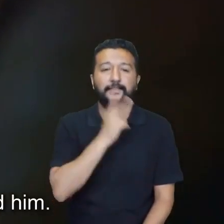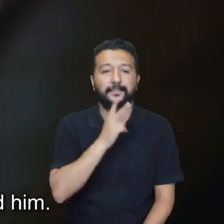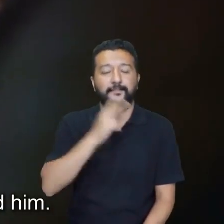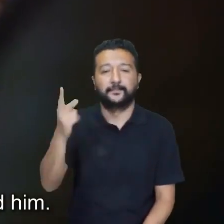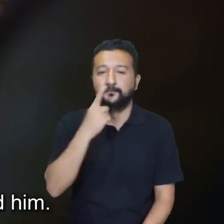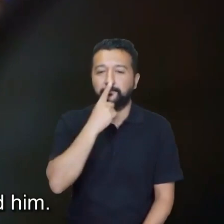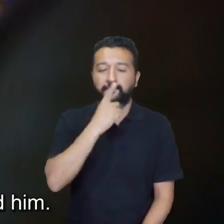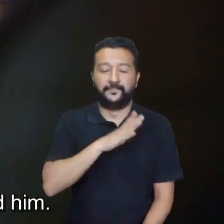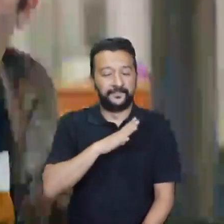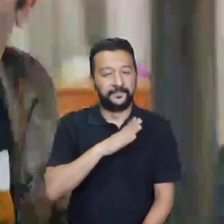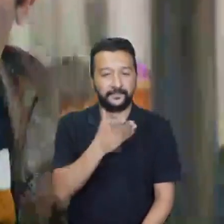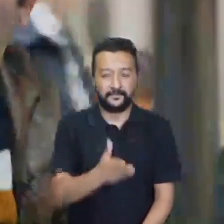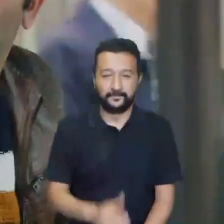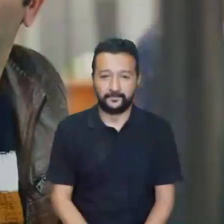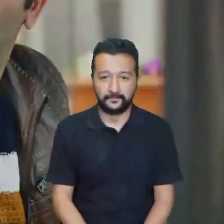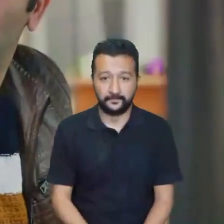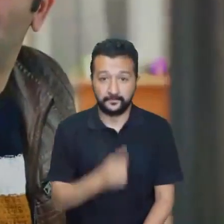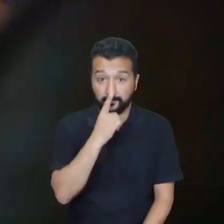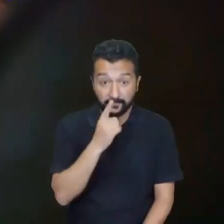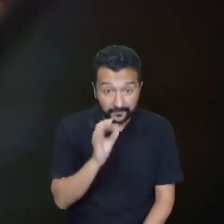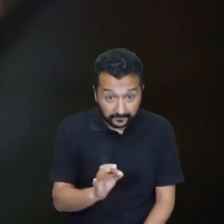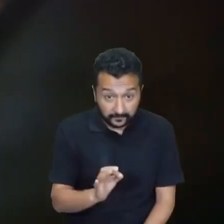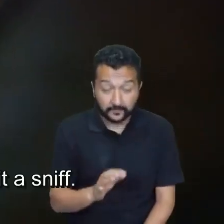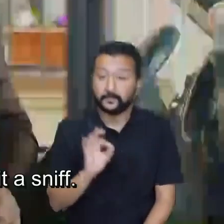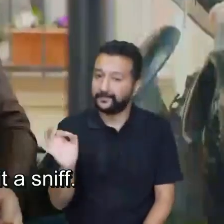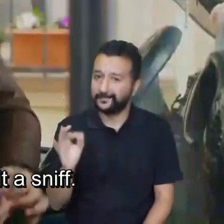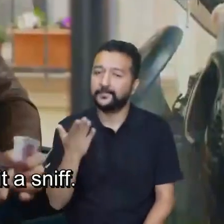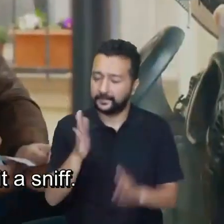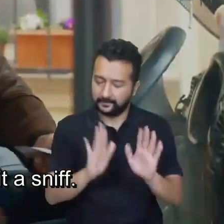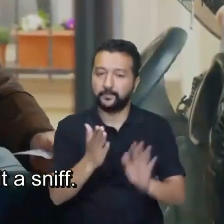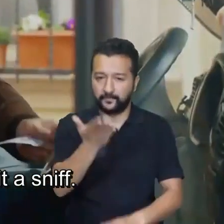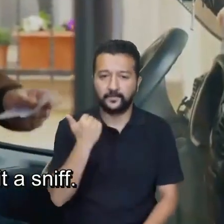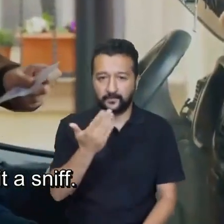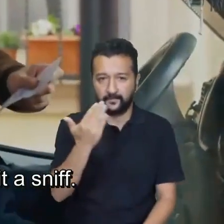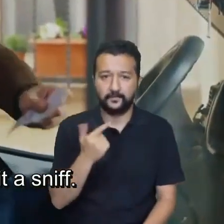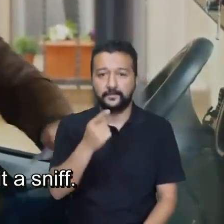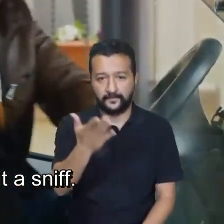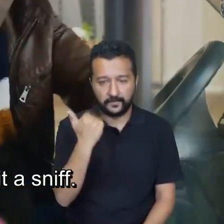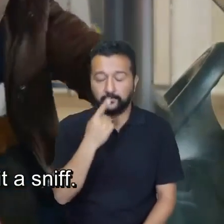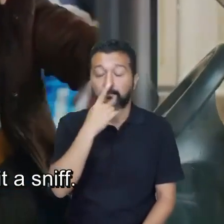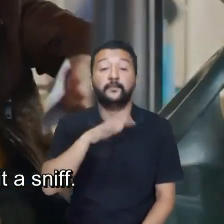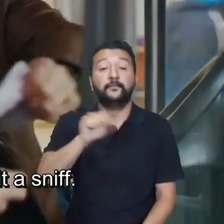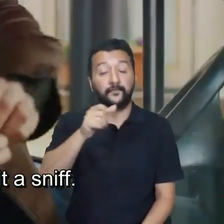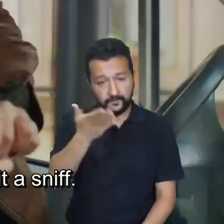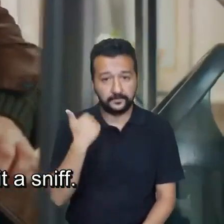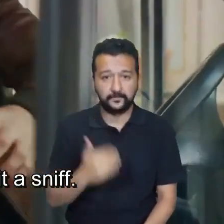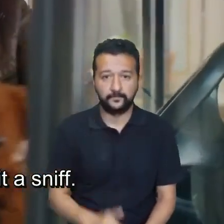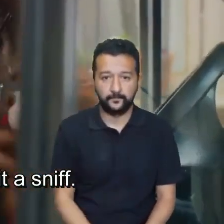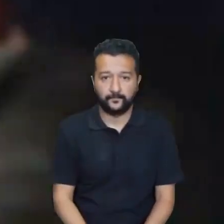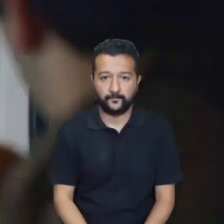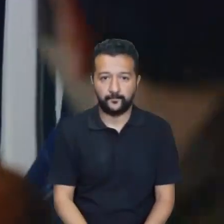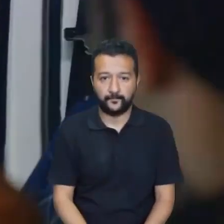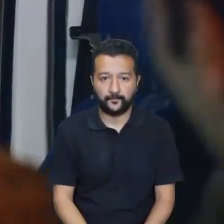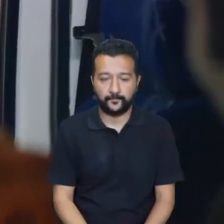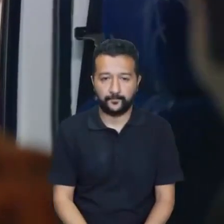Teyzemin kokusu silmiş üstüne. Ah koku mu? Hı. Tamam ver tamam koklama ver. İki